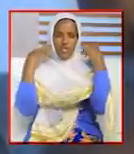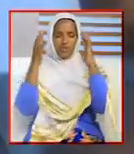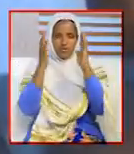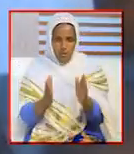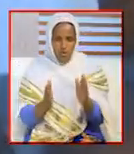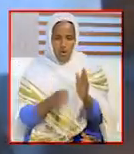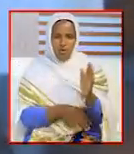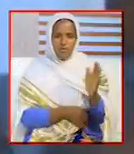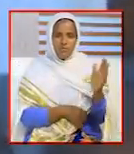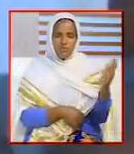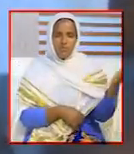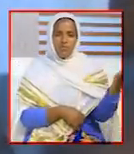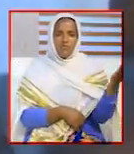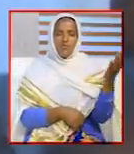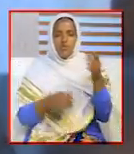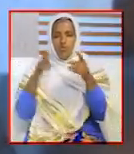እንደ ግብፃውያን